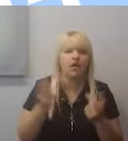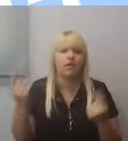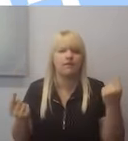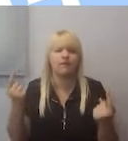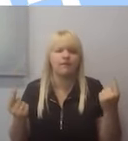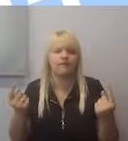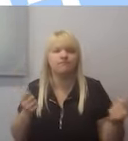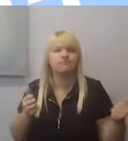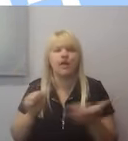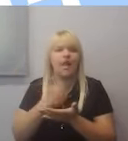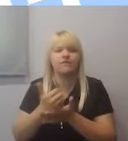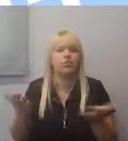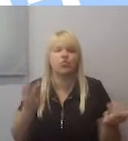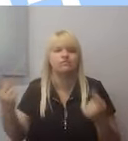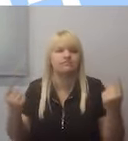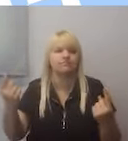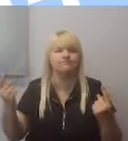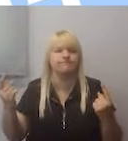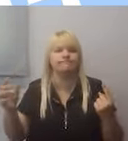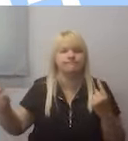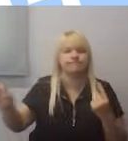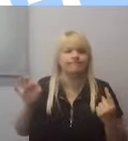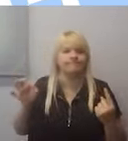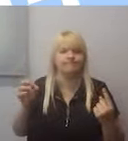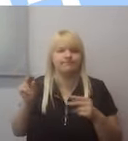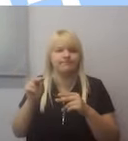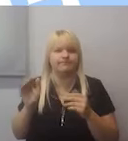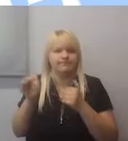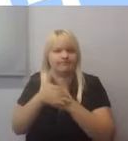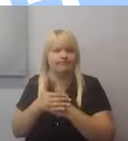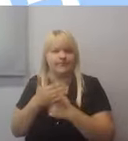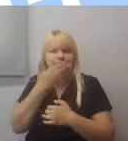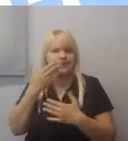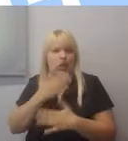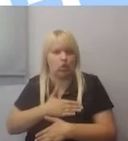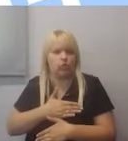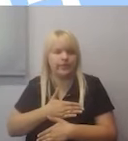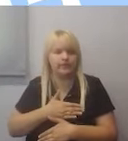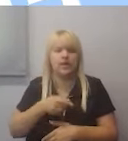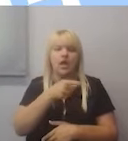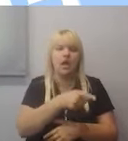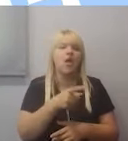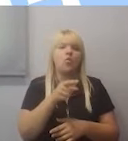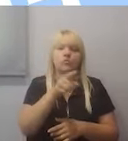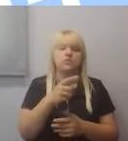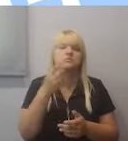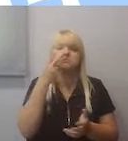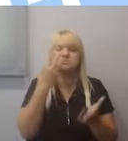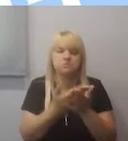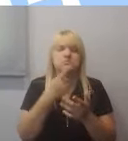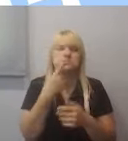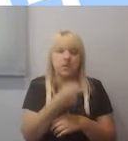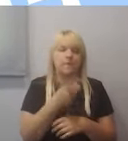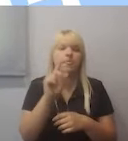nu š šis ir tas trīs likums ja kurš prioritāšu secībā uzrakstīts kas tev pasaka priekšā ko darīt pirmo ko otro ko